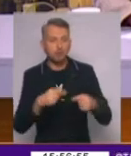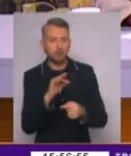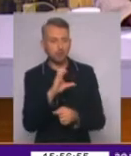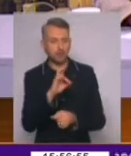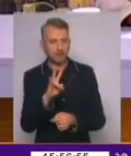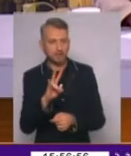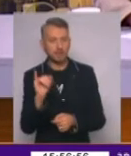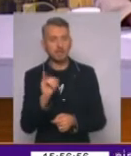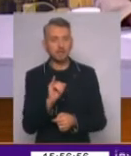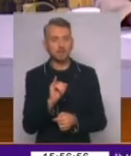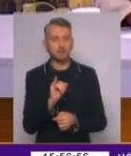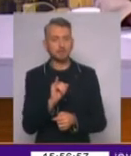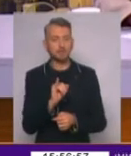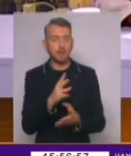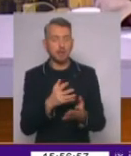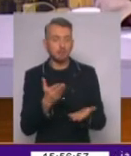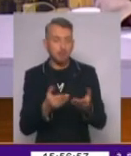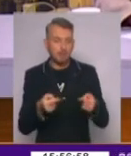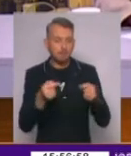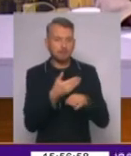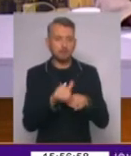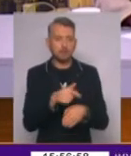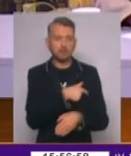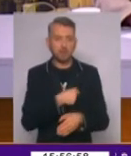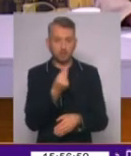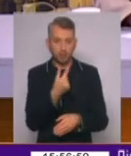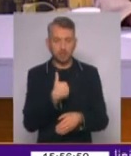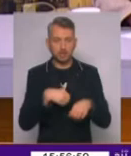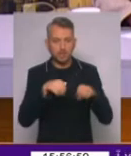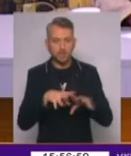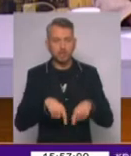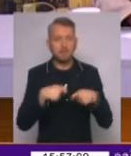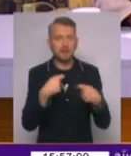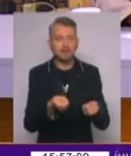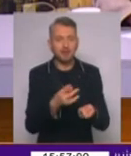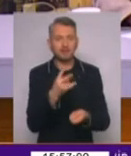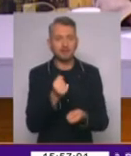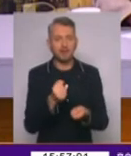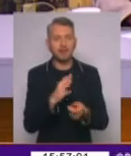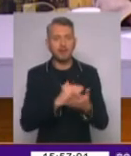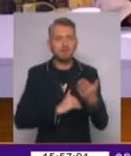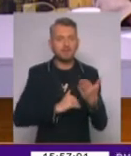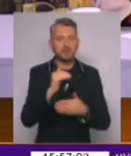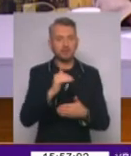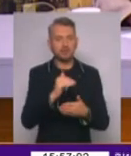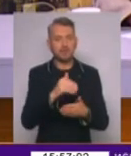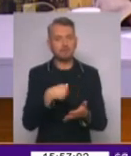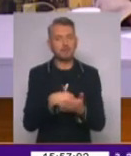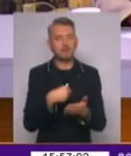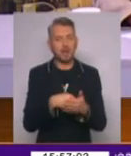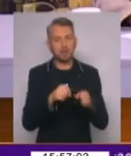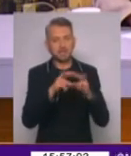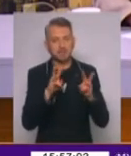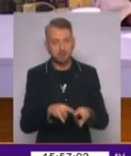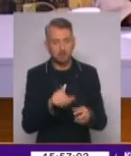ОСНи. І певну частину депутатських коштів я вирішила передати на підвищення матеріального забезпечення,